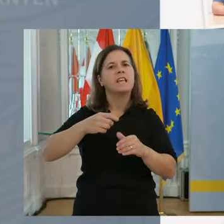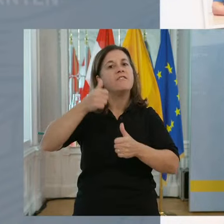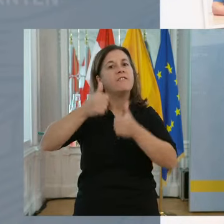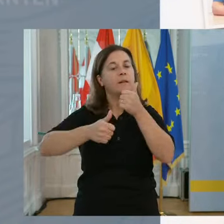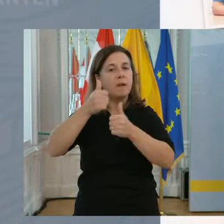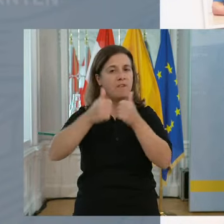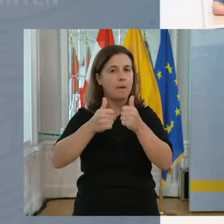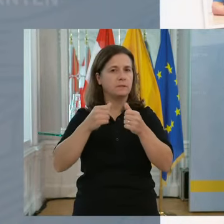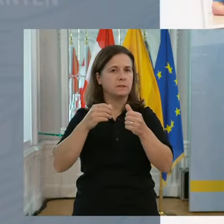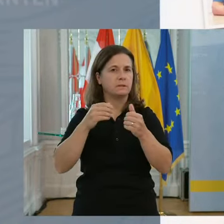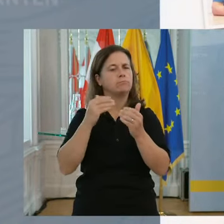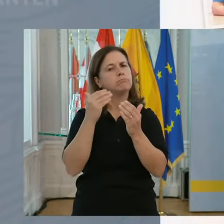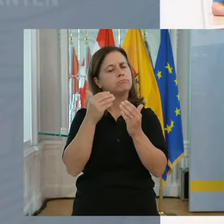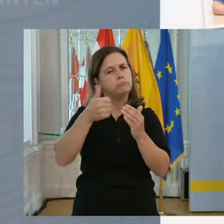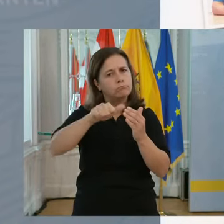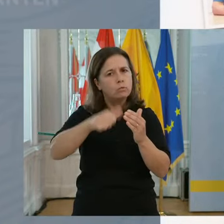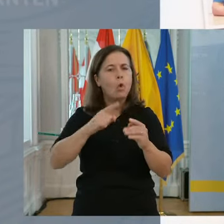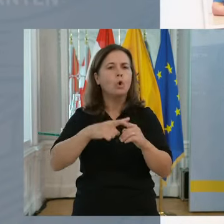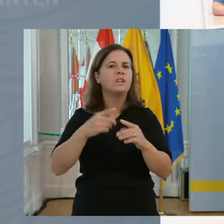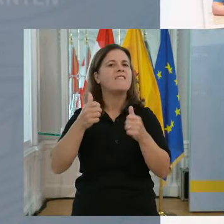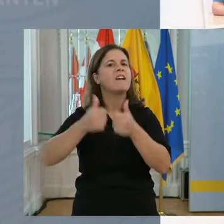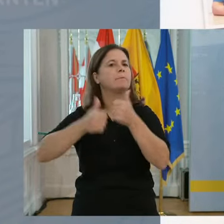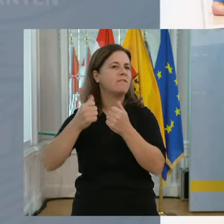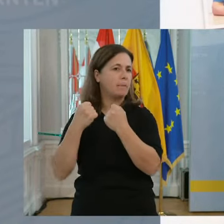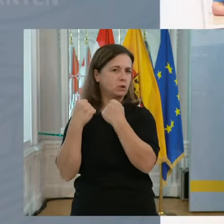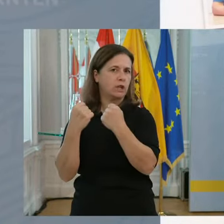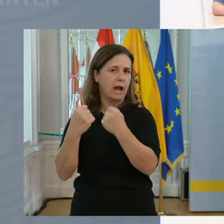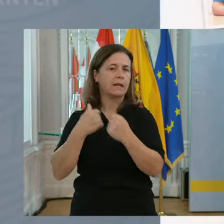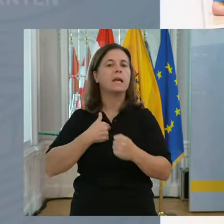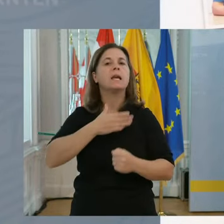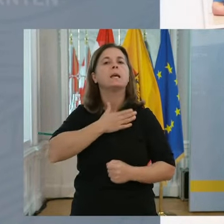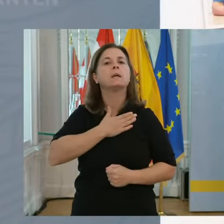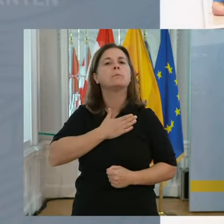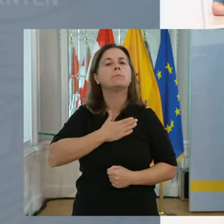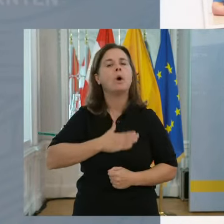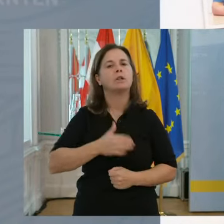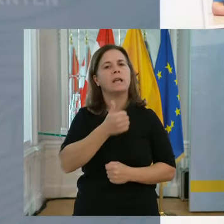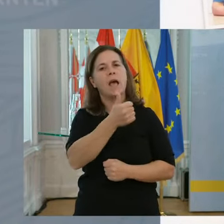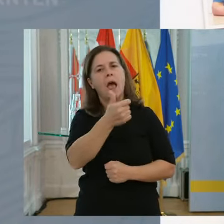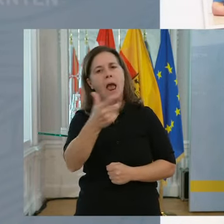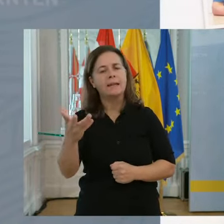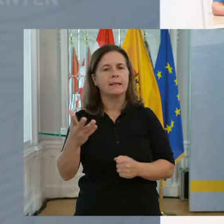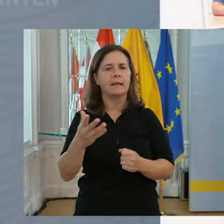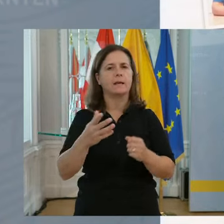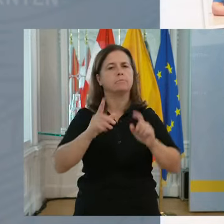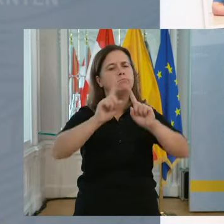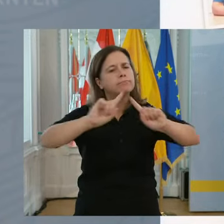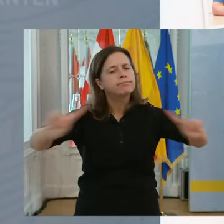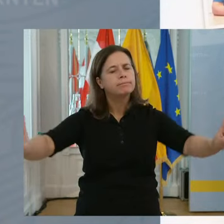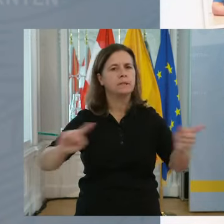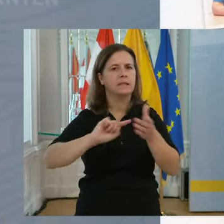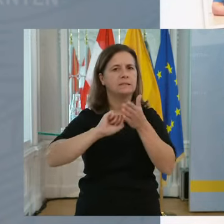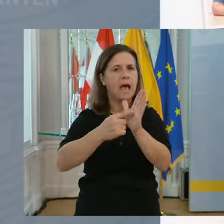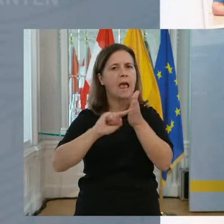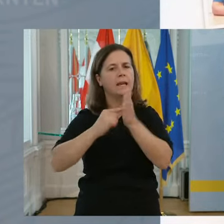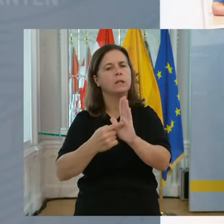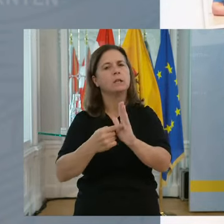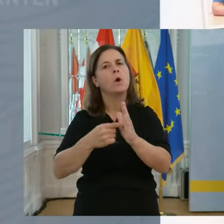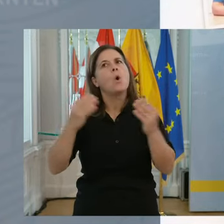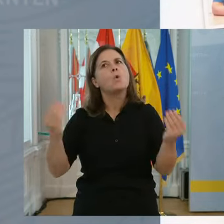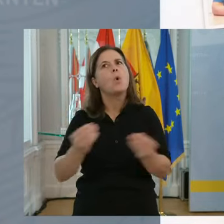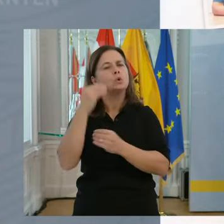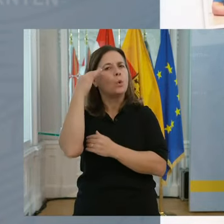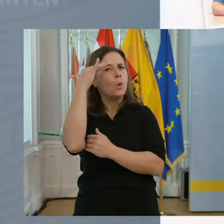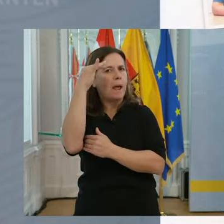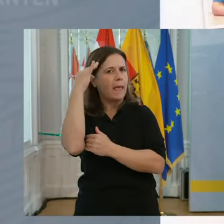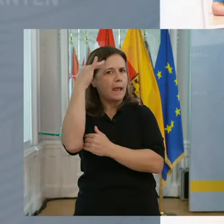und als Wettbewerbsstärke. Und ich möchte Ihnen hier einige der Facetten zeigen, einige Grundüberlegungen auf